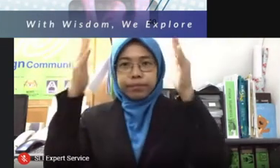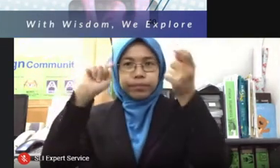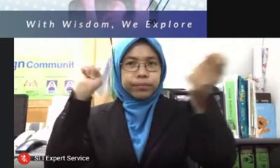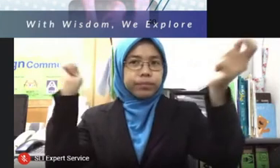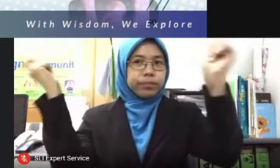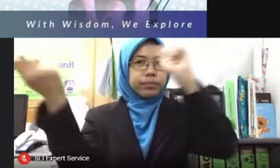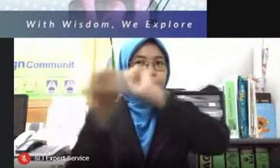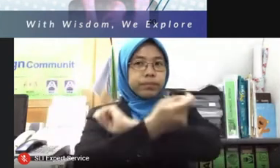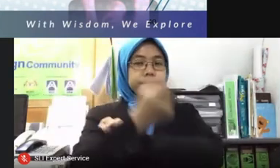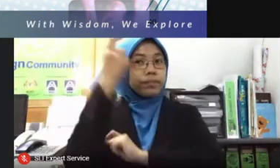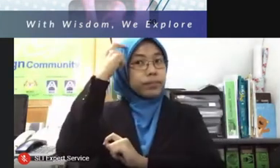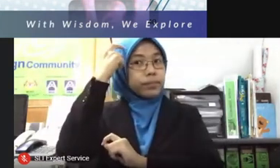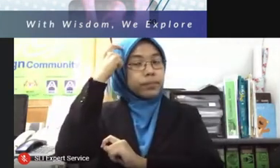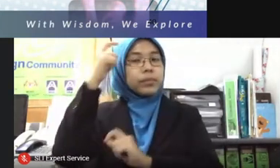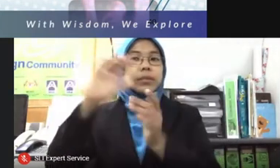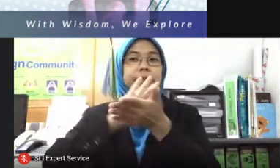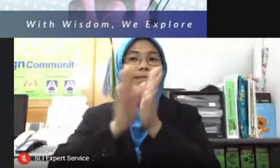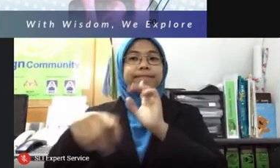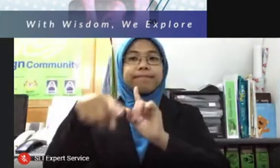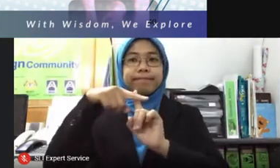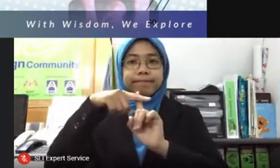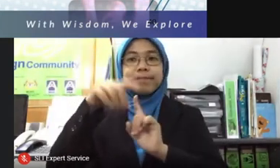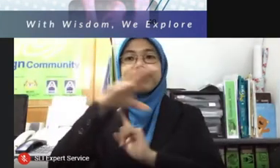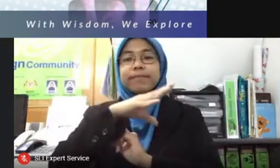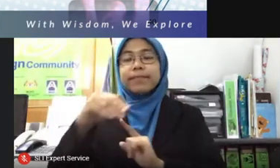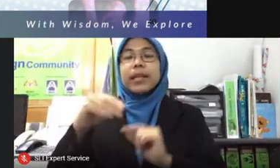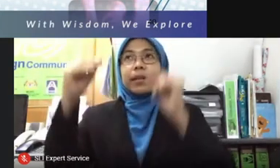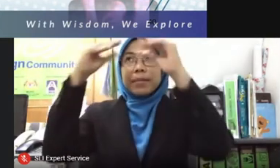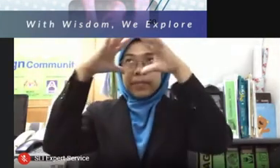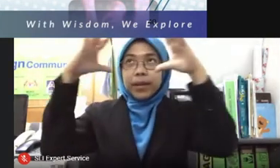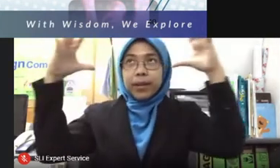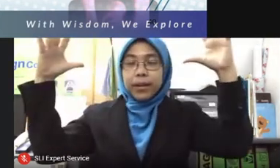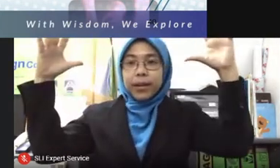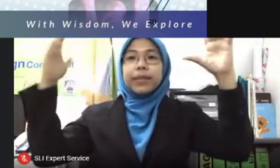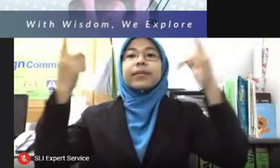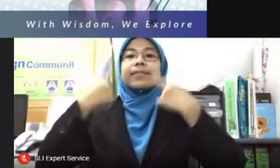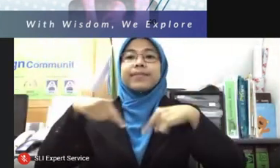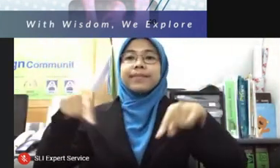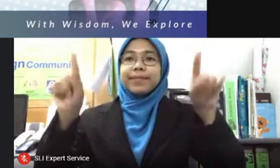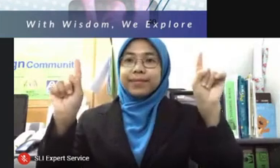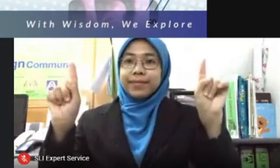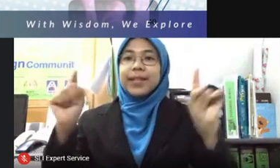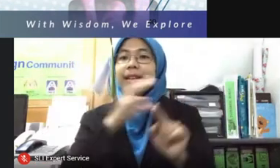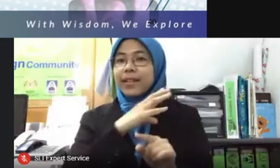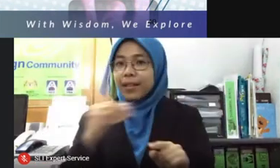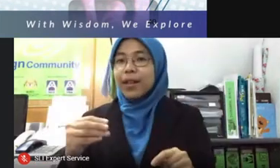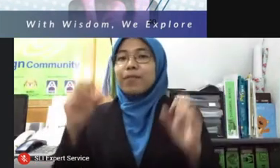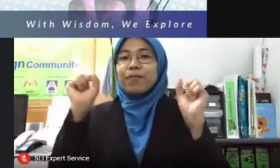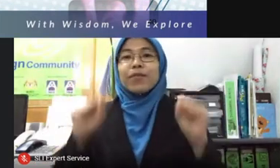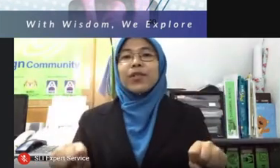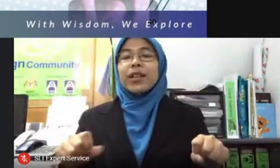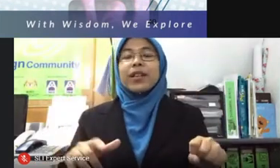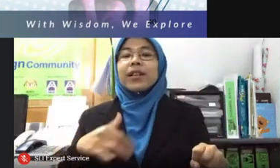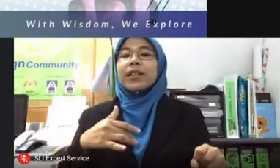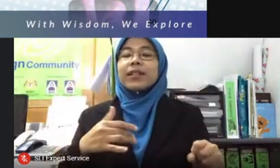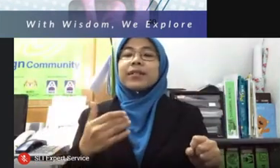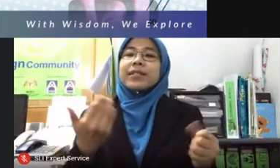minda kepada ke arah positif dan juga bayangkan kejayaan dan juga kemudian boleh reframe balik